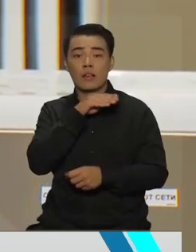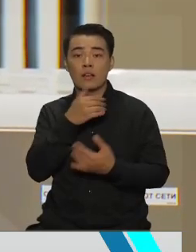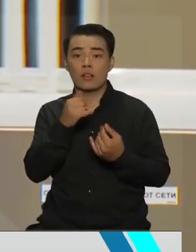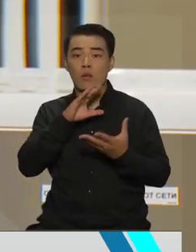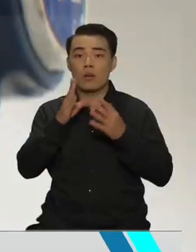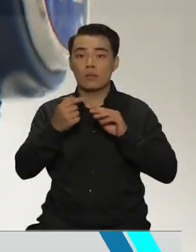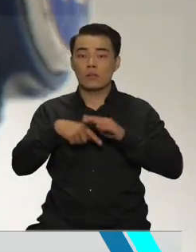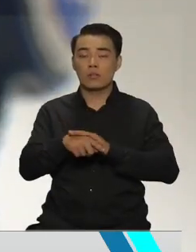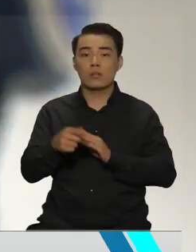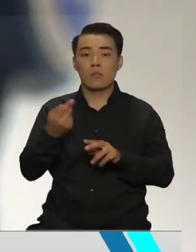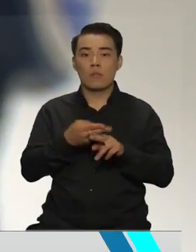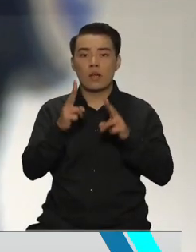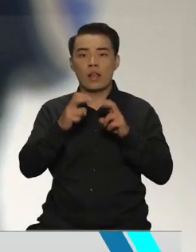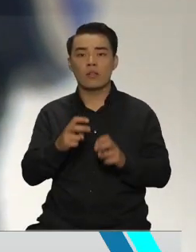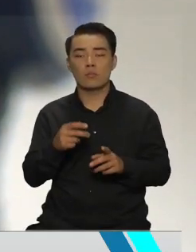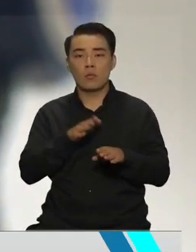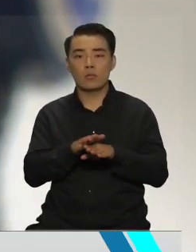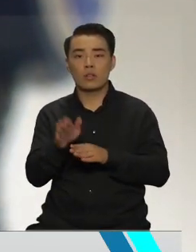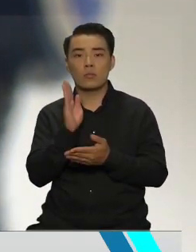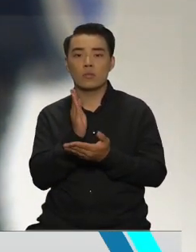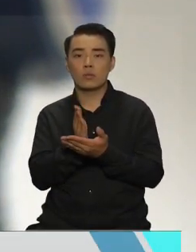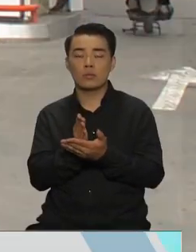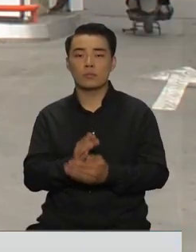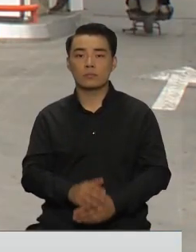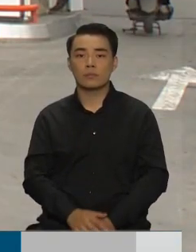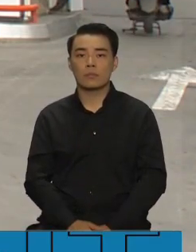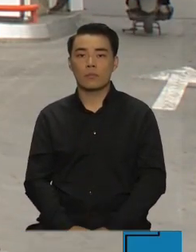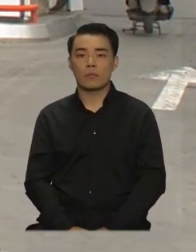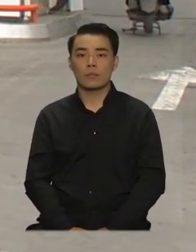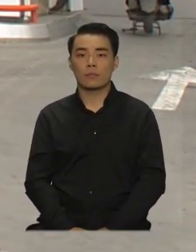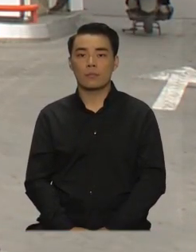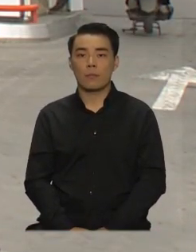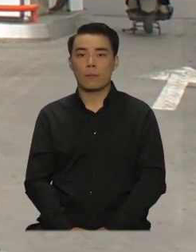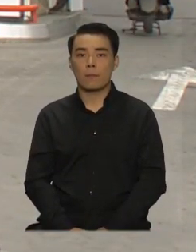бекеттеріне қатаң тексеру жүргіземіз деп отыр. Қалам Қасынсанбай, Нұрәлі Құдайбергенов, Жібек жолы.